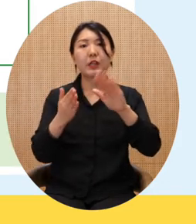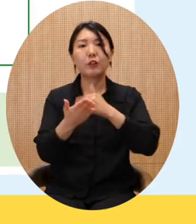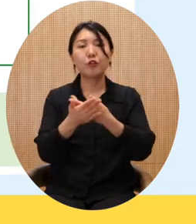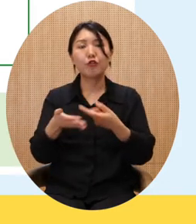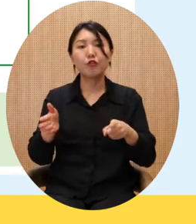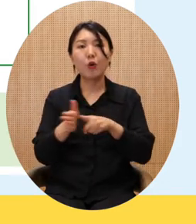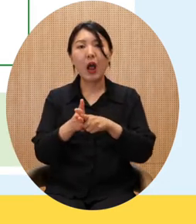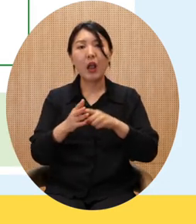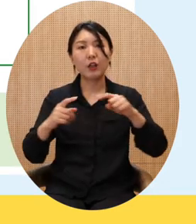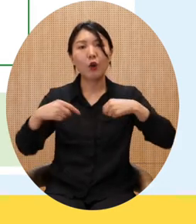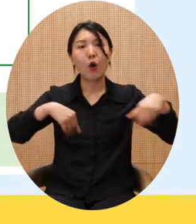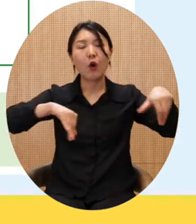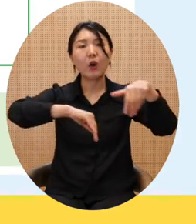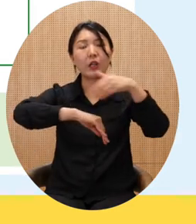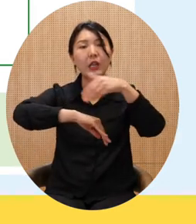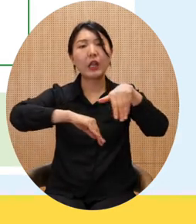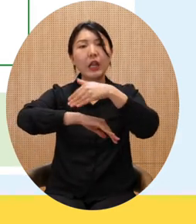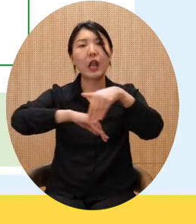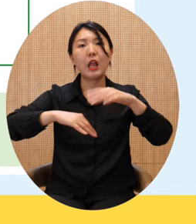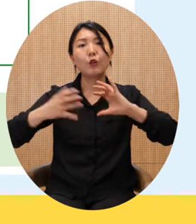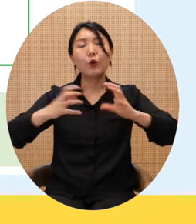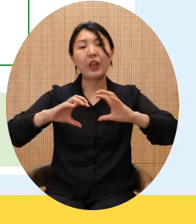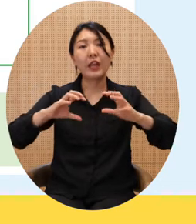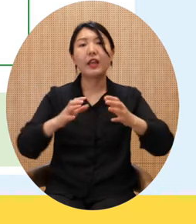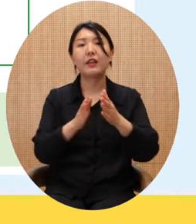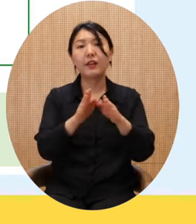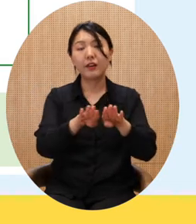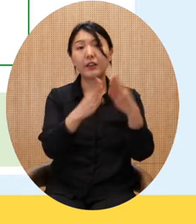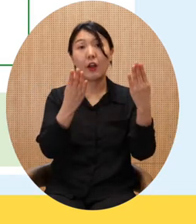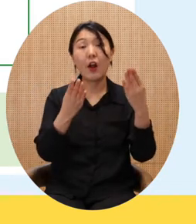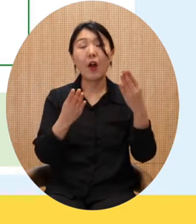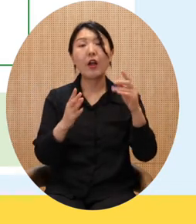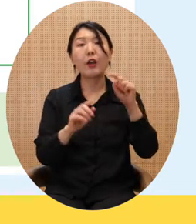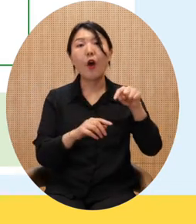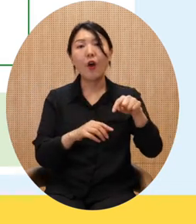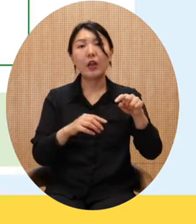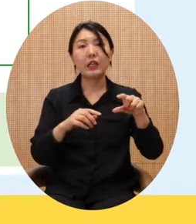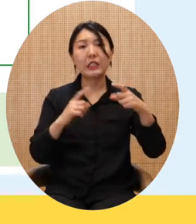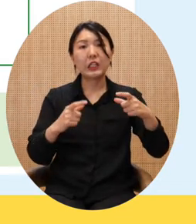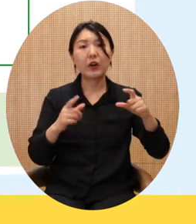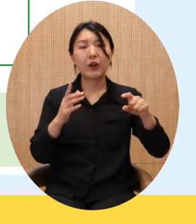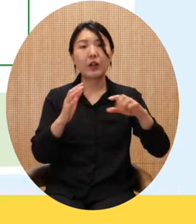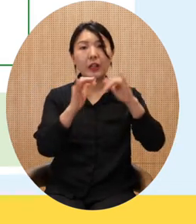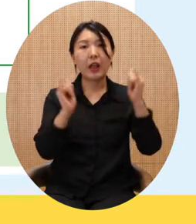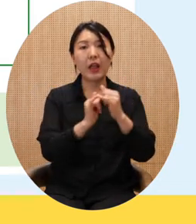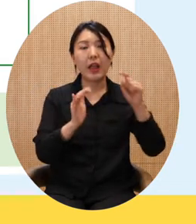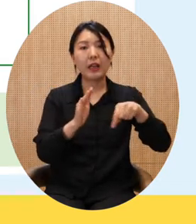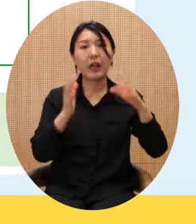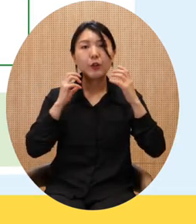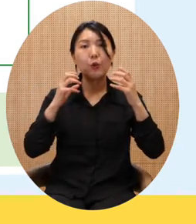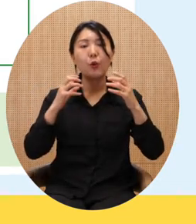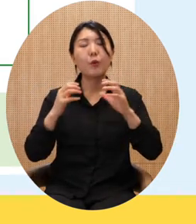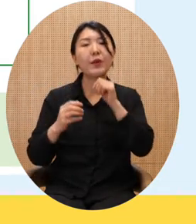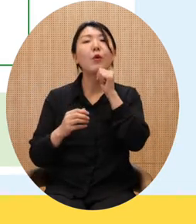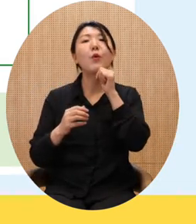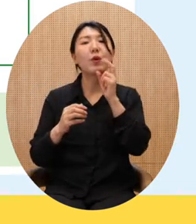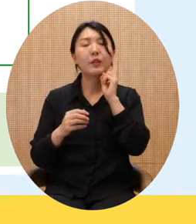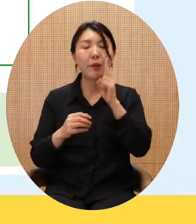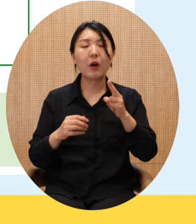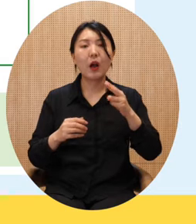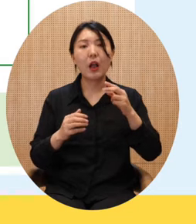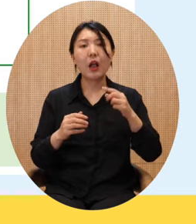토론회를 개최하였습니다. 이 토론회는 지역사회 내 아동 주거빈곤 문제의 심각성을 알리는